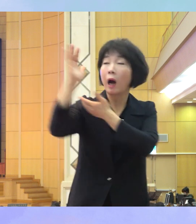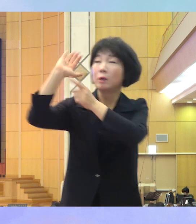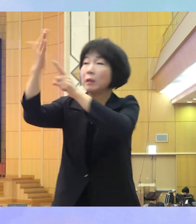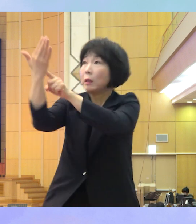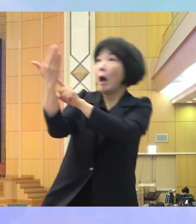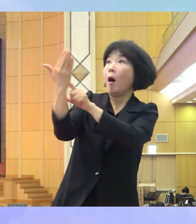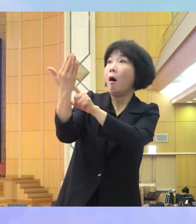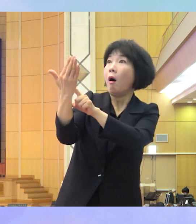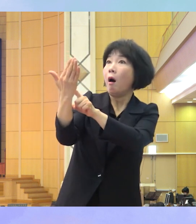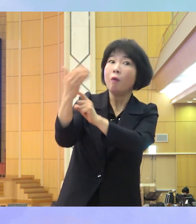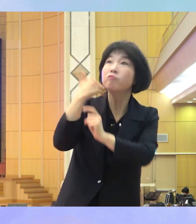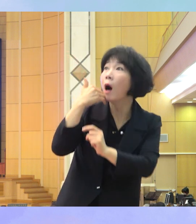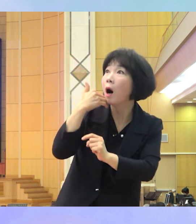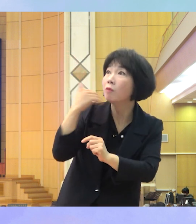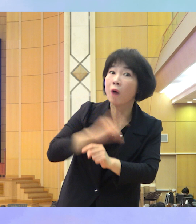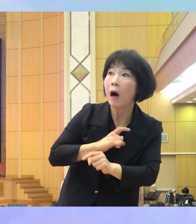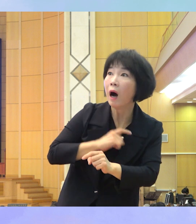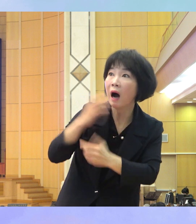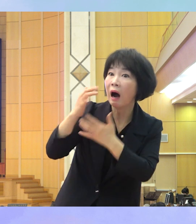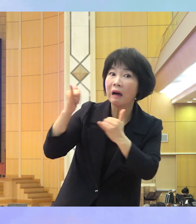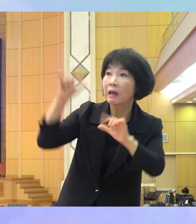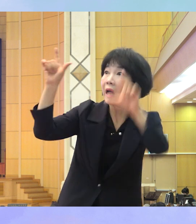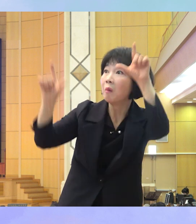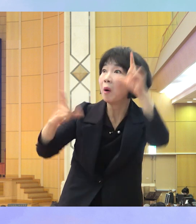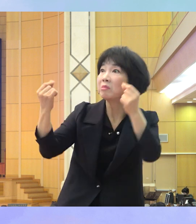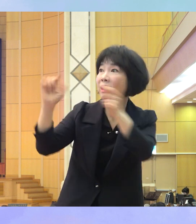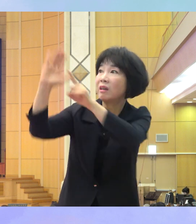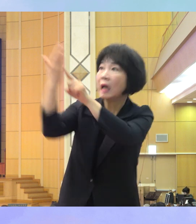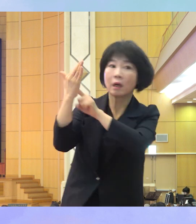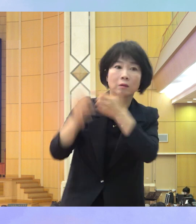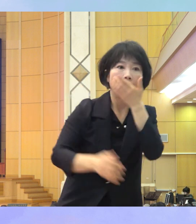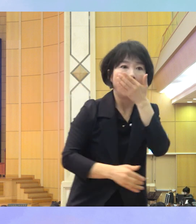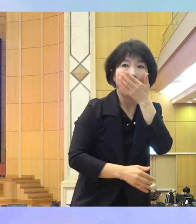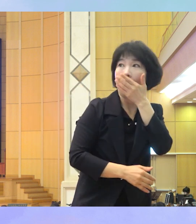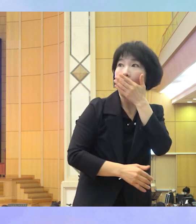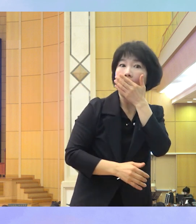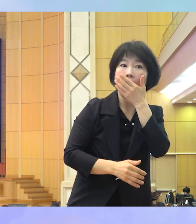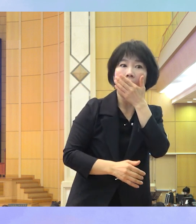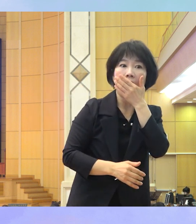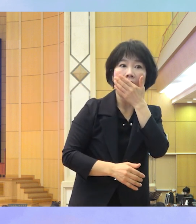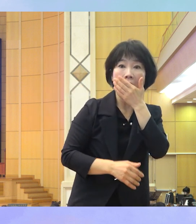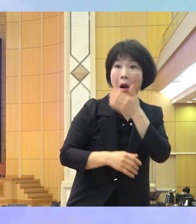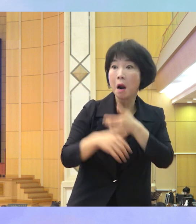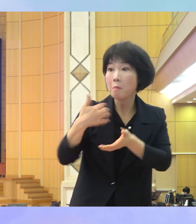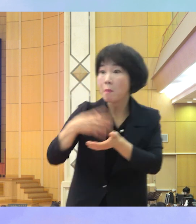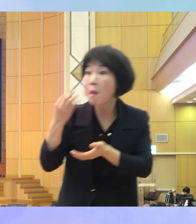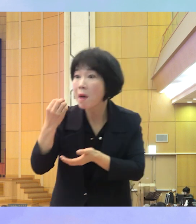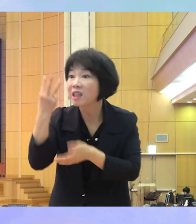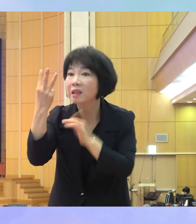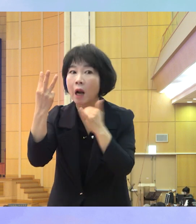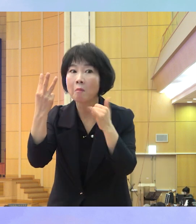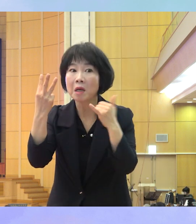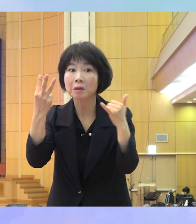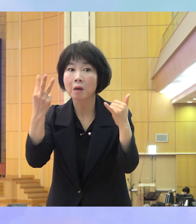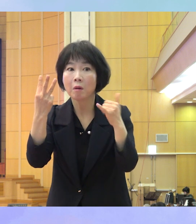그래요. 하나님이 사람의 모습으로 세 사람이